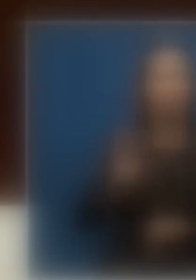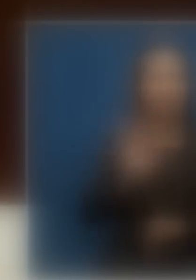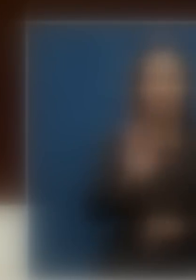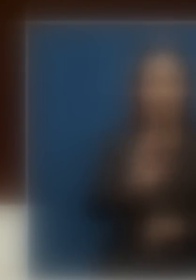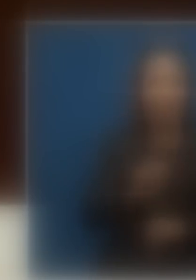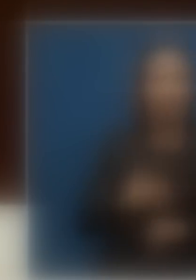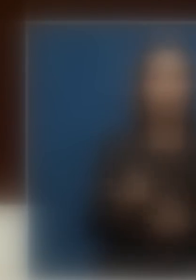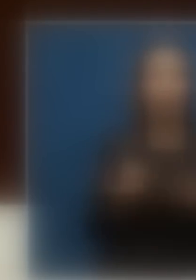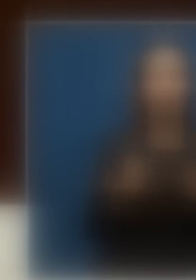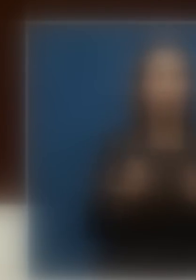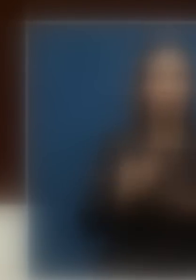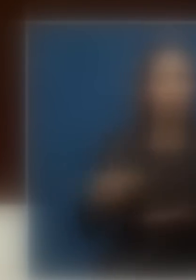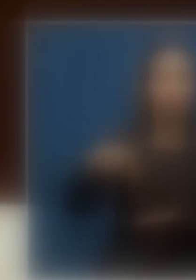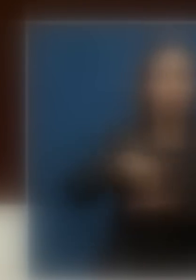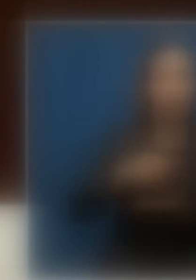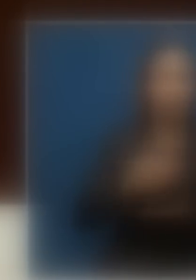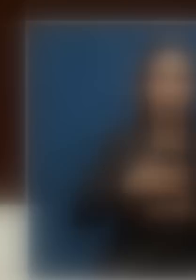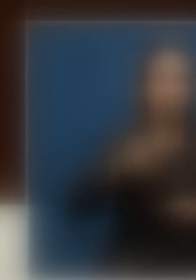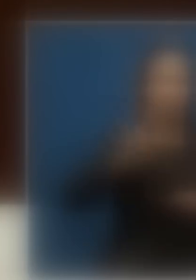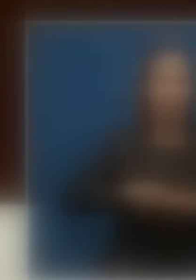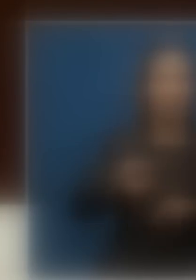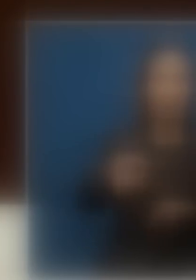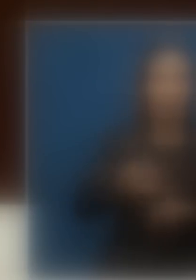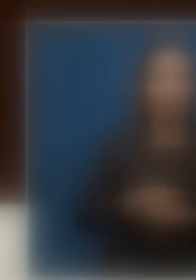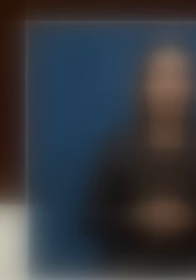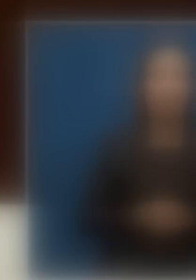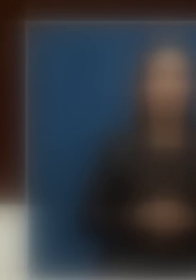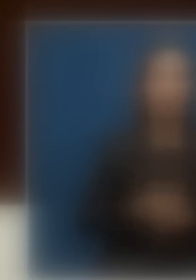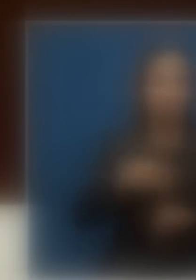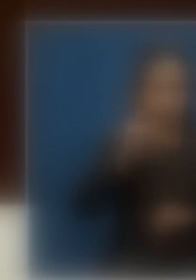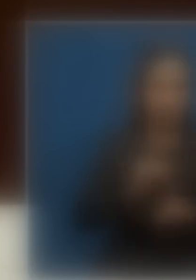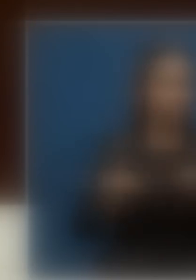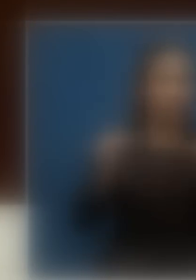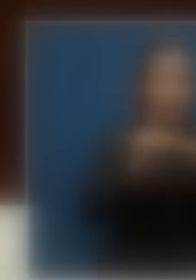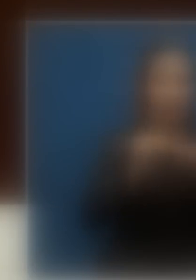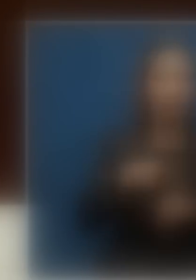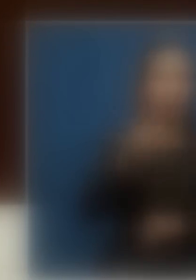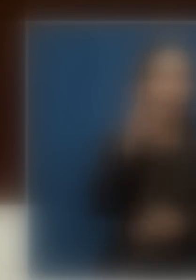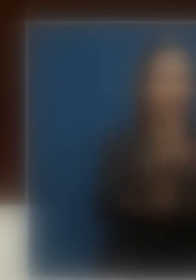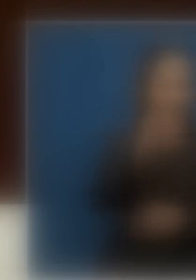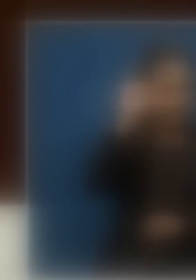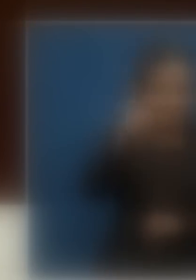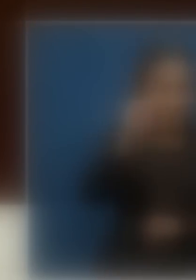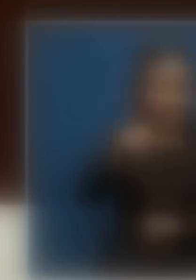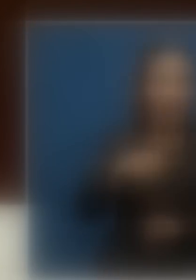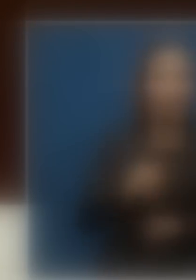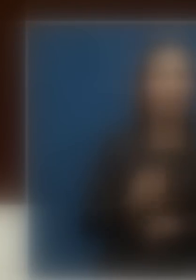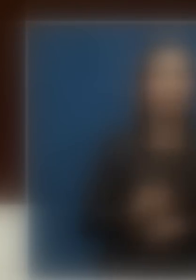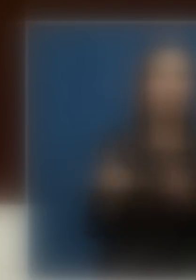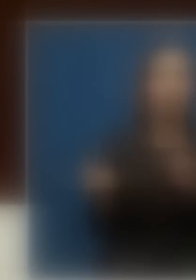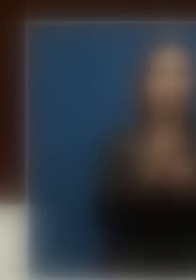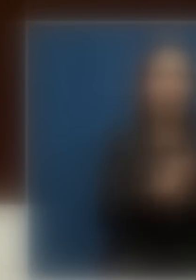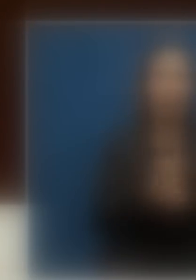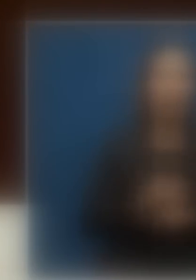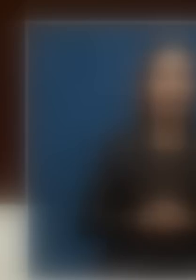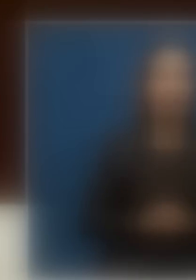ดี๋ยวรอนิดนึง ยืนขึ้นแล้วยกมือคร ับ นั่ง ตามข้อบังคับครับผมต้องมีสิทธิ์ประท้วง ตามข้อบังคับไม่ใช่ครับแต่ตอนนี้เพิ่งเปลี่ยนเก้าอี้นะครับ